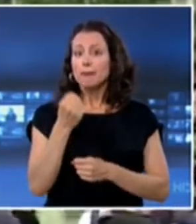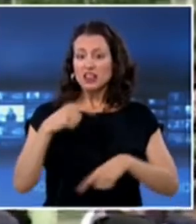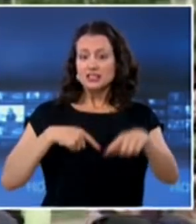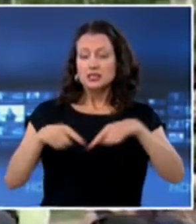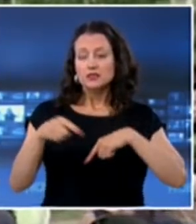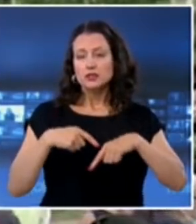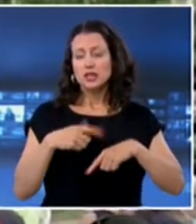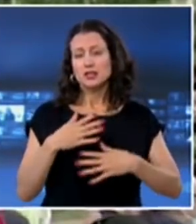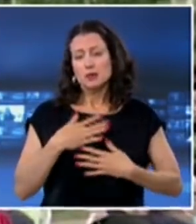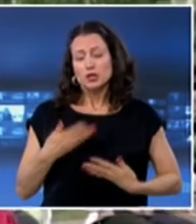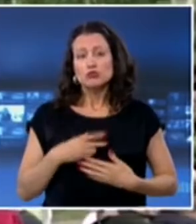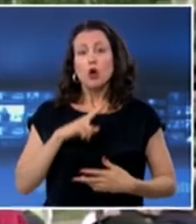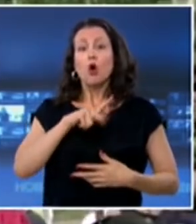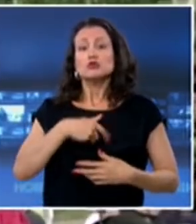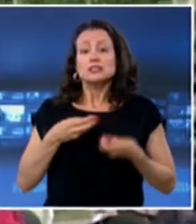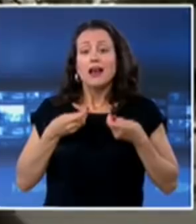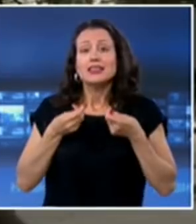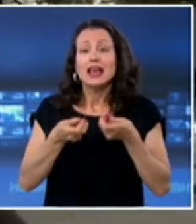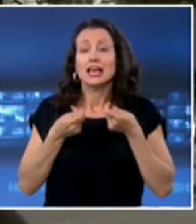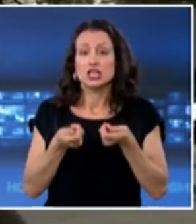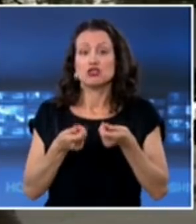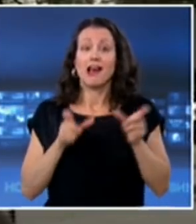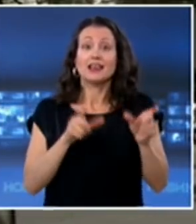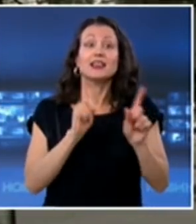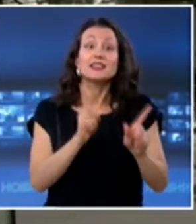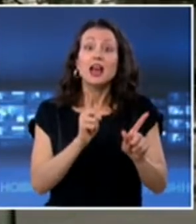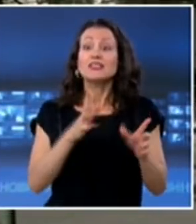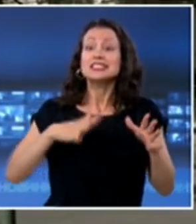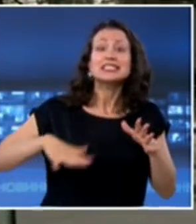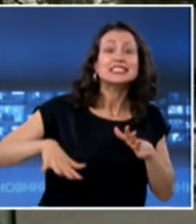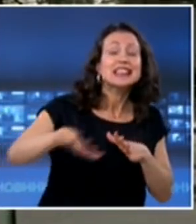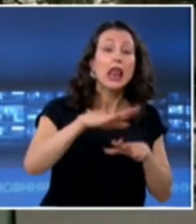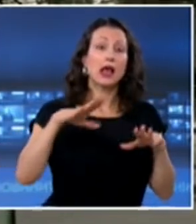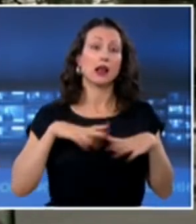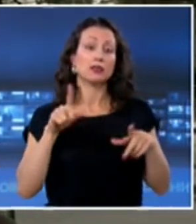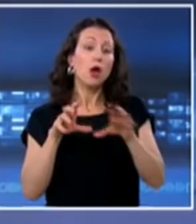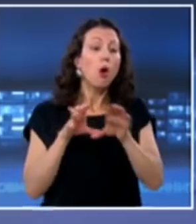А карантината трябва да е за целия град, не за отделни квартали.